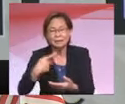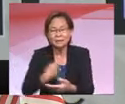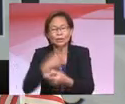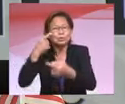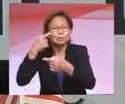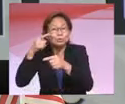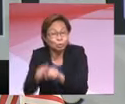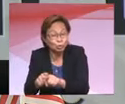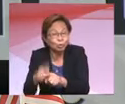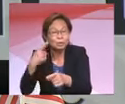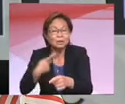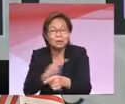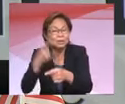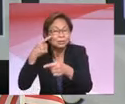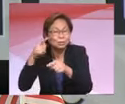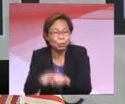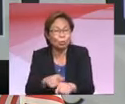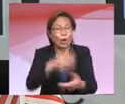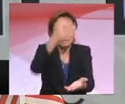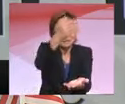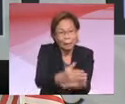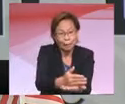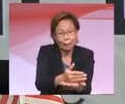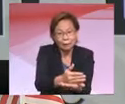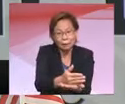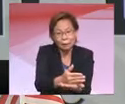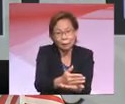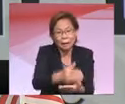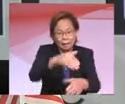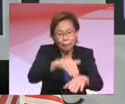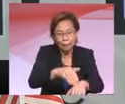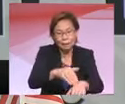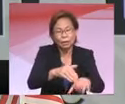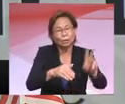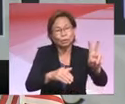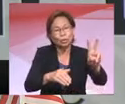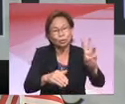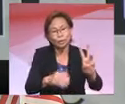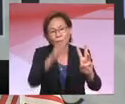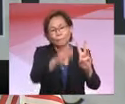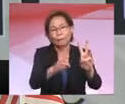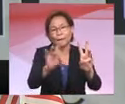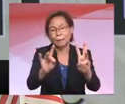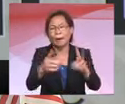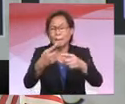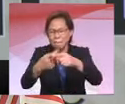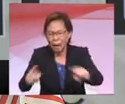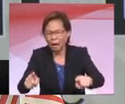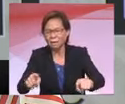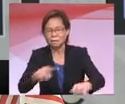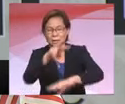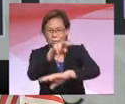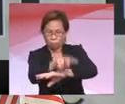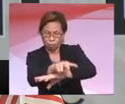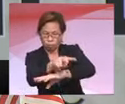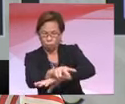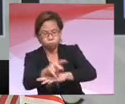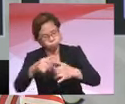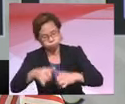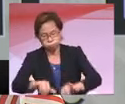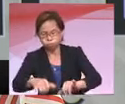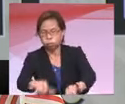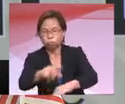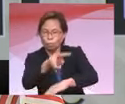untuk tamatkan iaitu Temco di kawasan tersebut pada 26 Ogos. Tetapi pemantauan masih dijalankan.